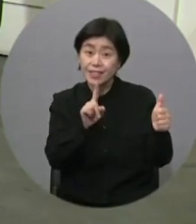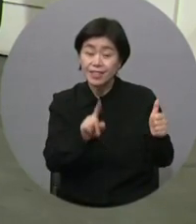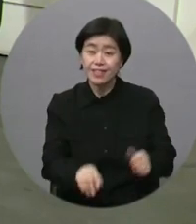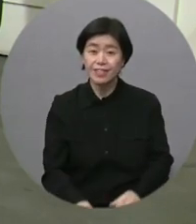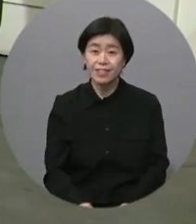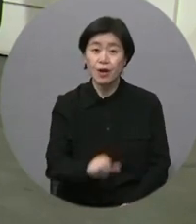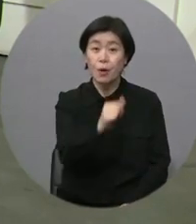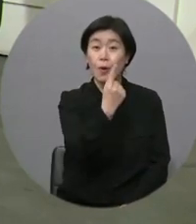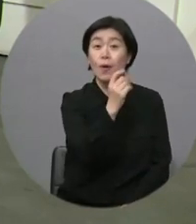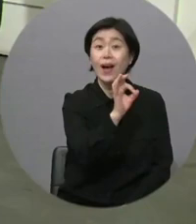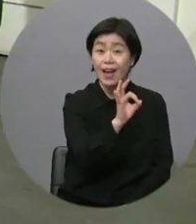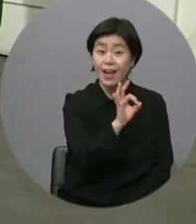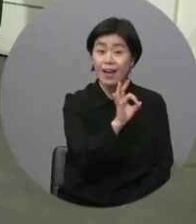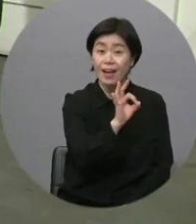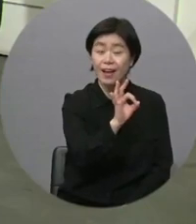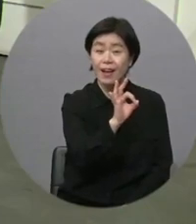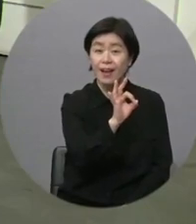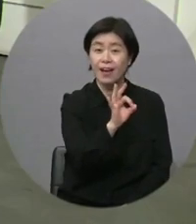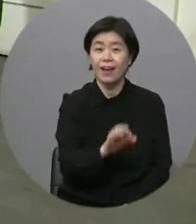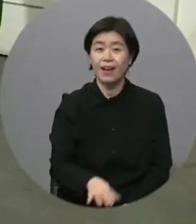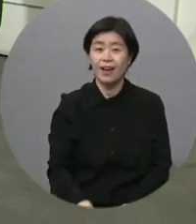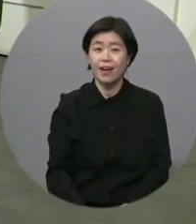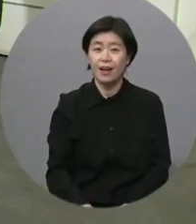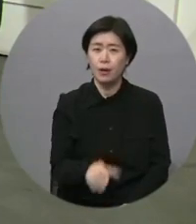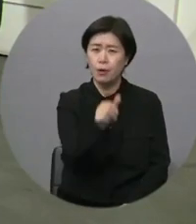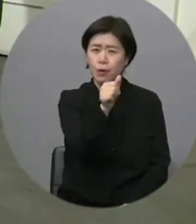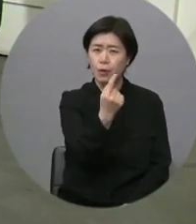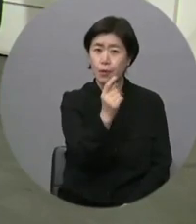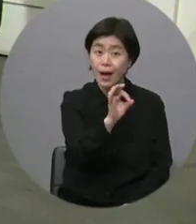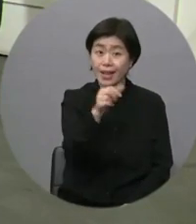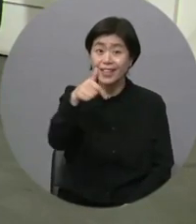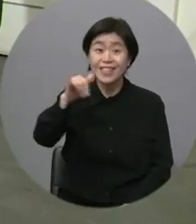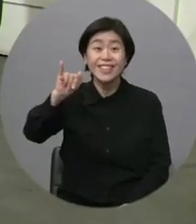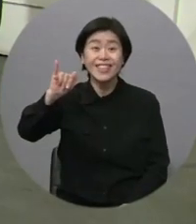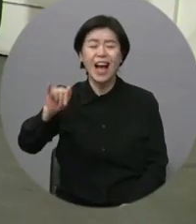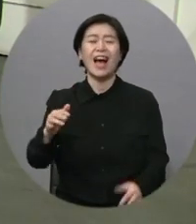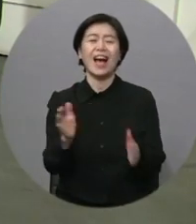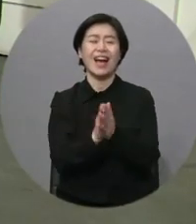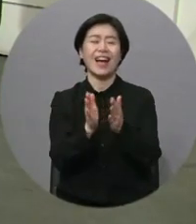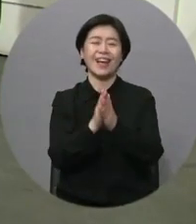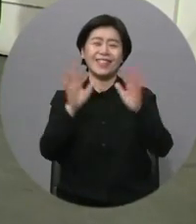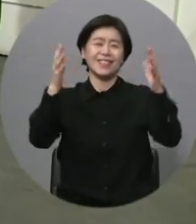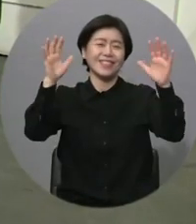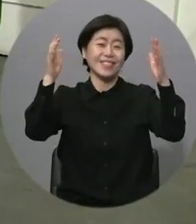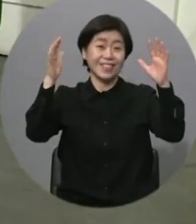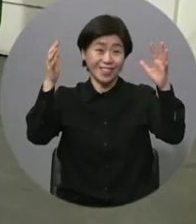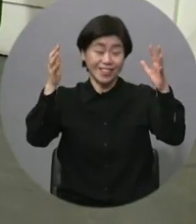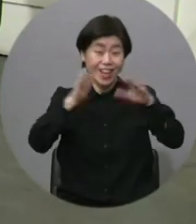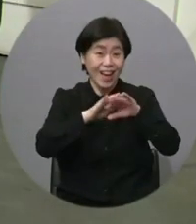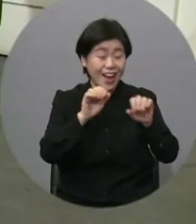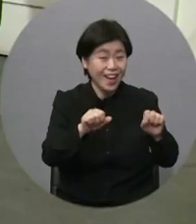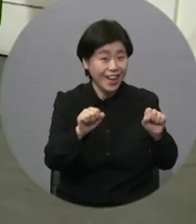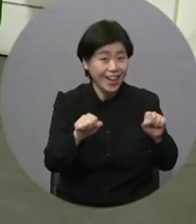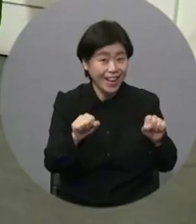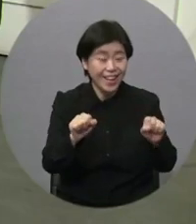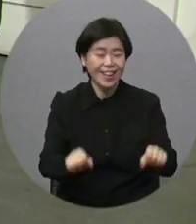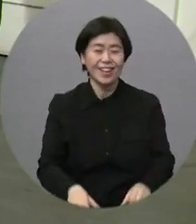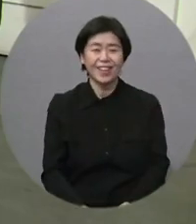성은? 황! 황! 황! 황! 자, 예, 기! 한쪽. 어! 어머,